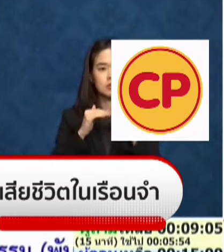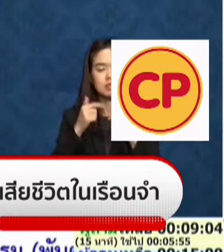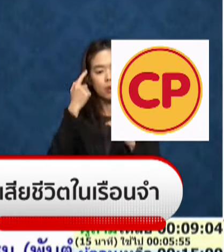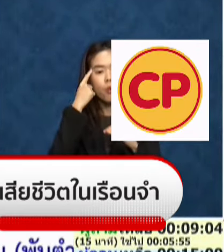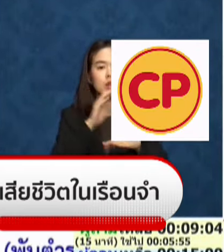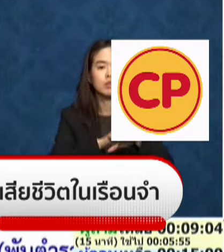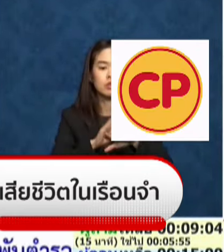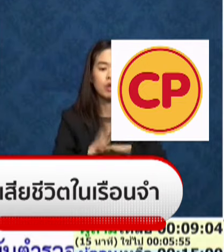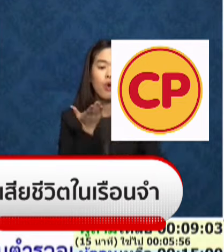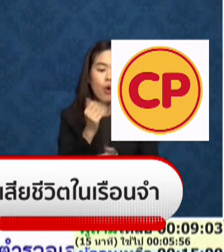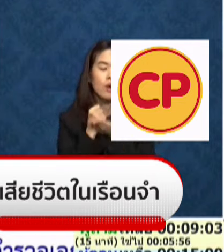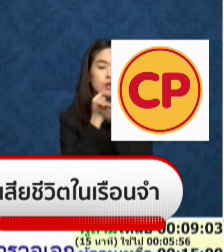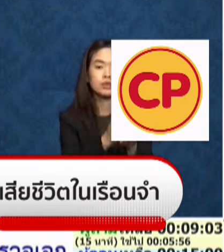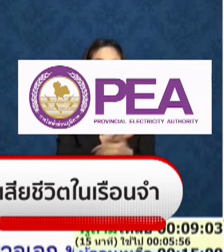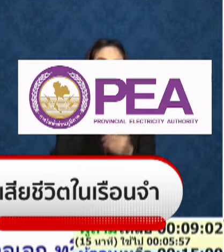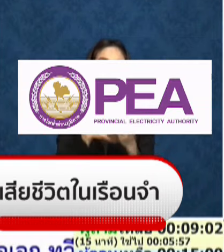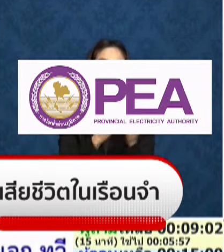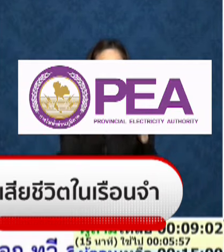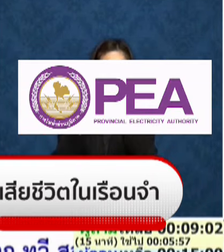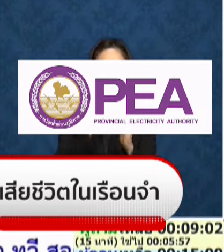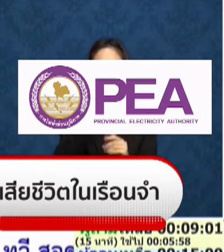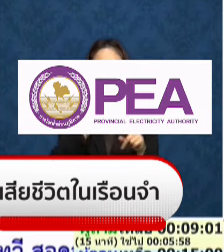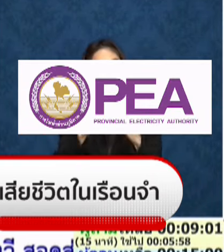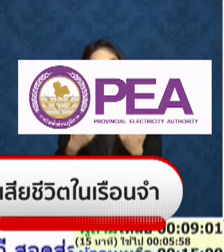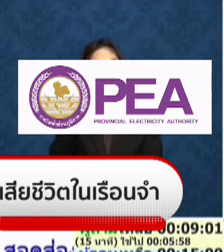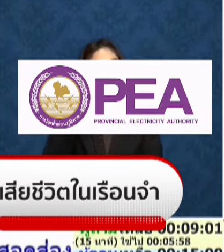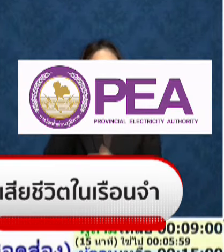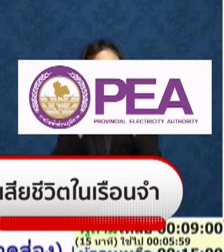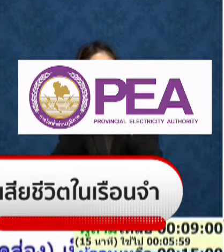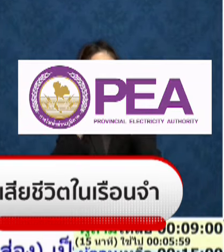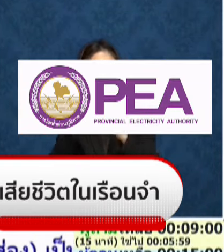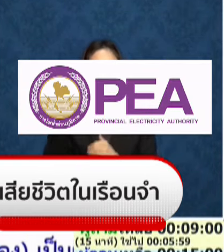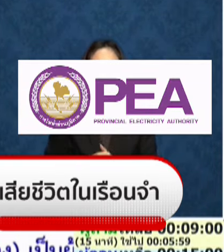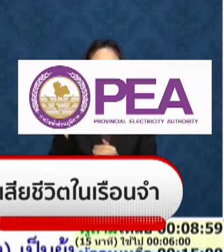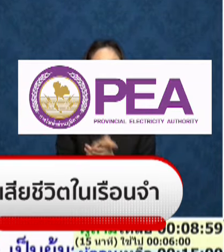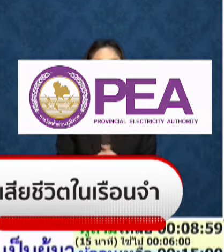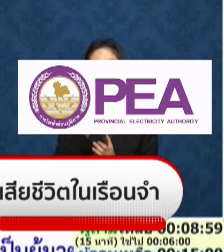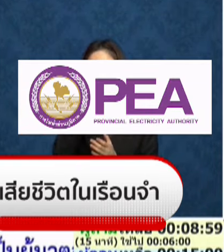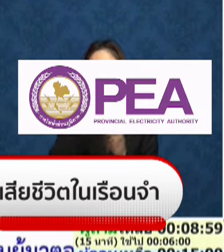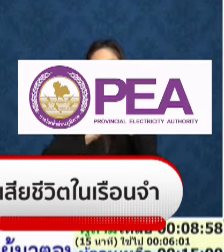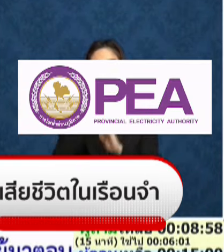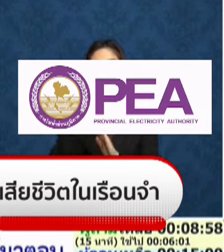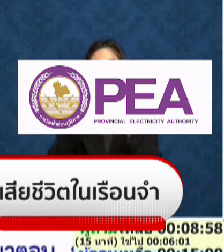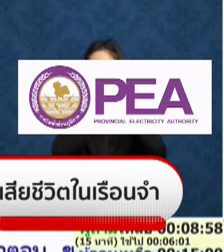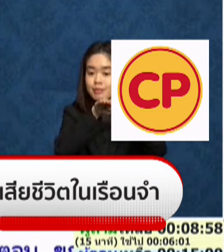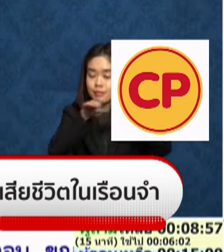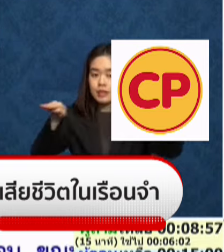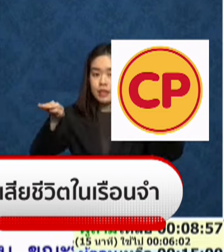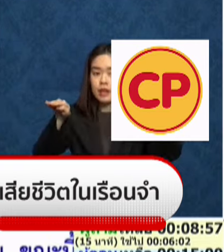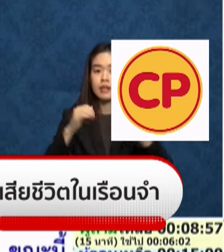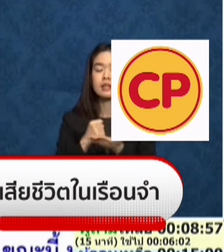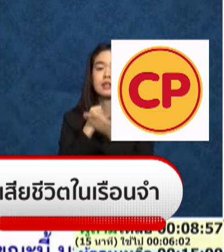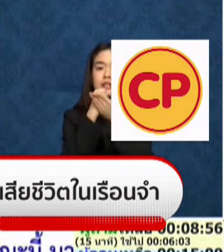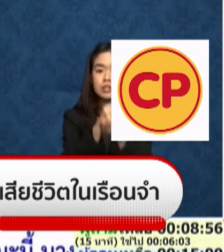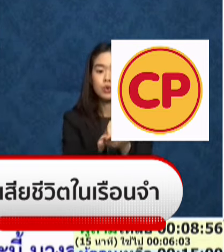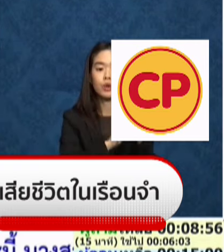มีแนวทางแนวคิดที่จะปรับปรุงกระบวนการขั้นตอนหรือวิธีการดูแลผู้ต้องขังในเรือนจำให้มีประสิทธิภาพมากขึ้นหรือ